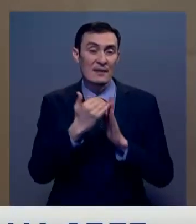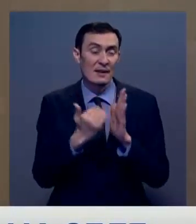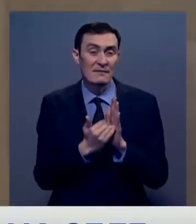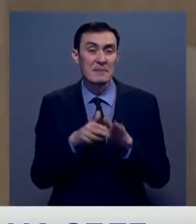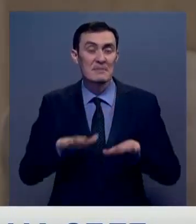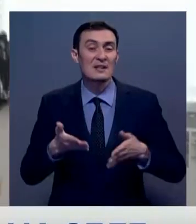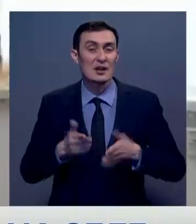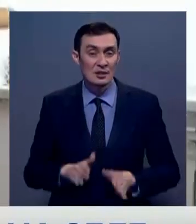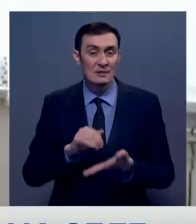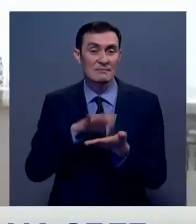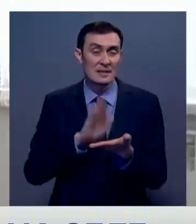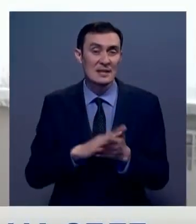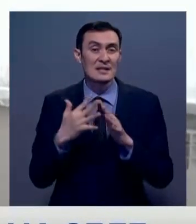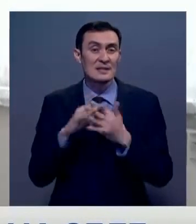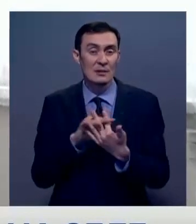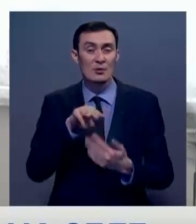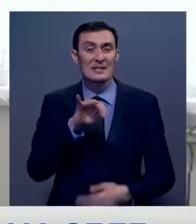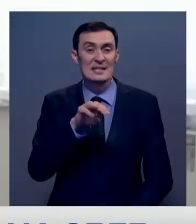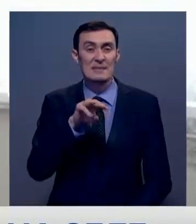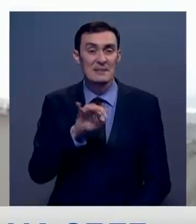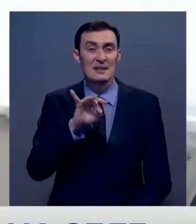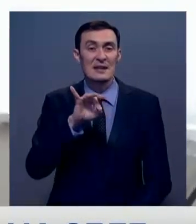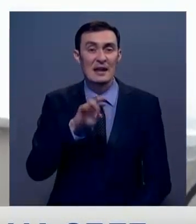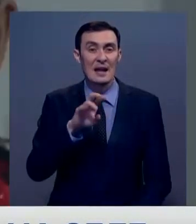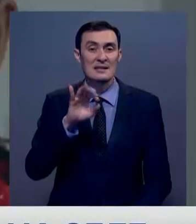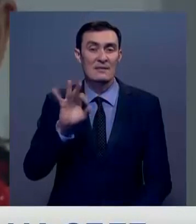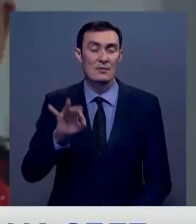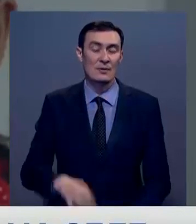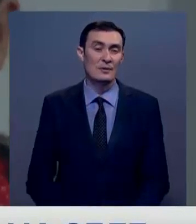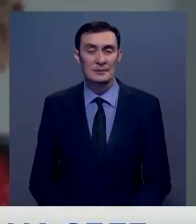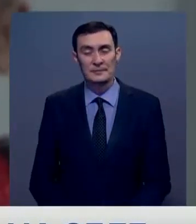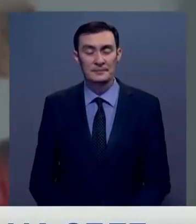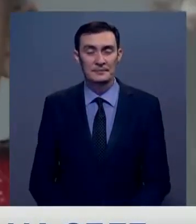«Место рождения» значится село Тимирязево.